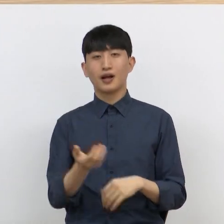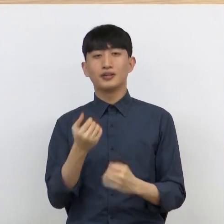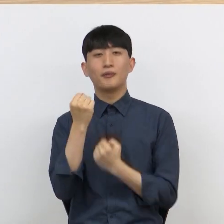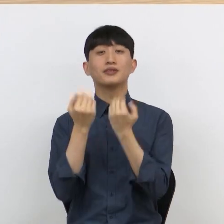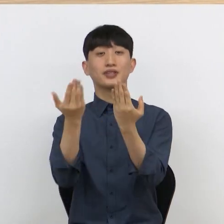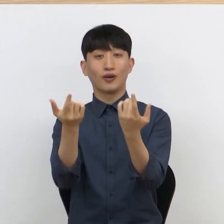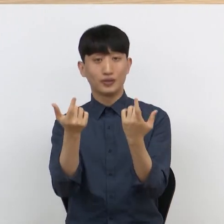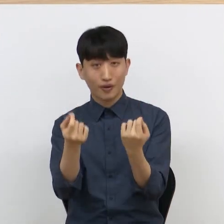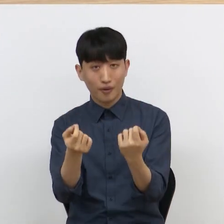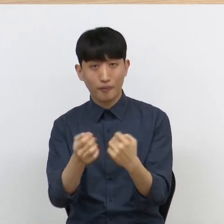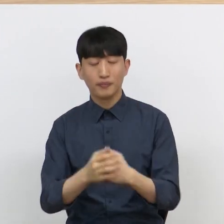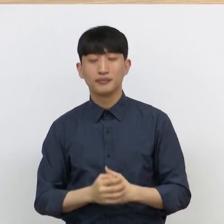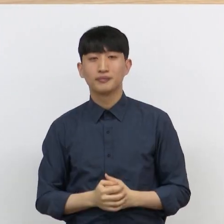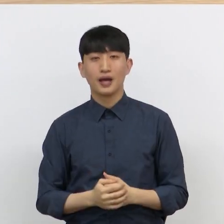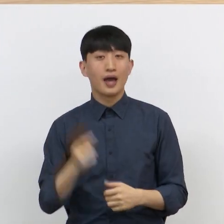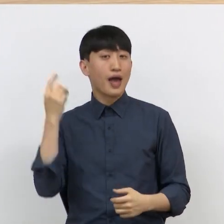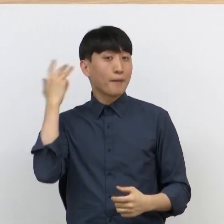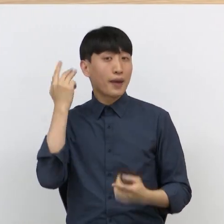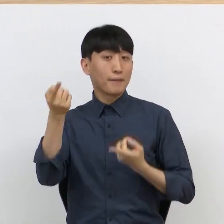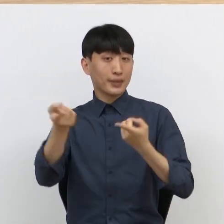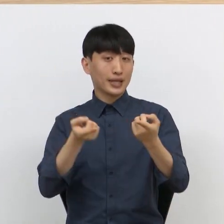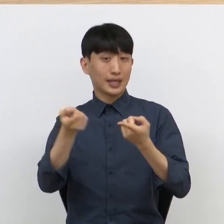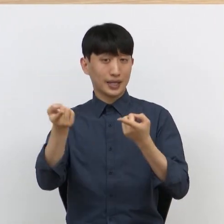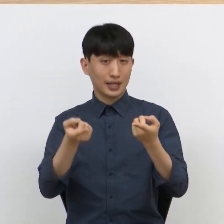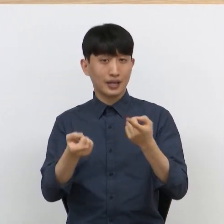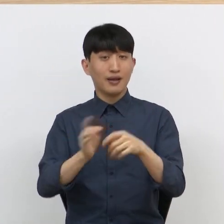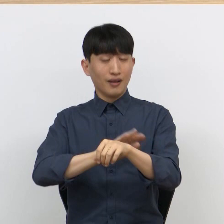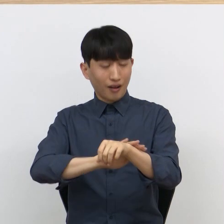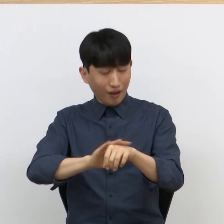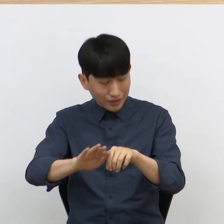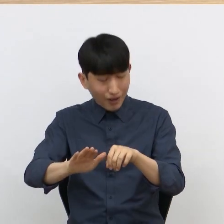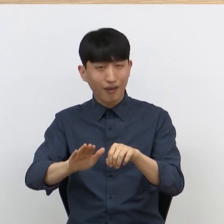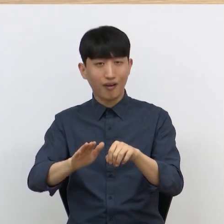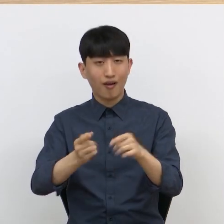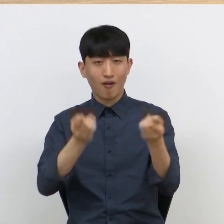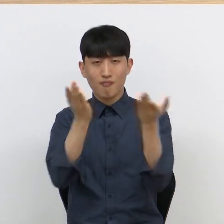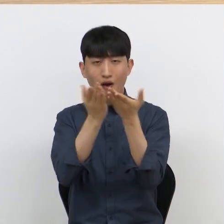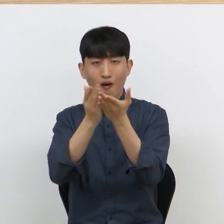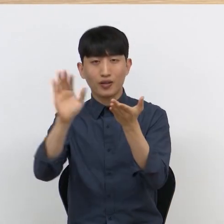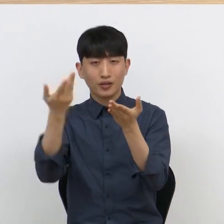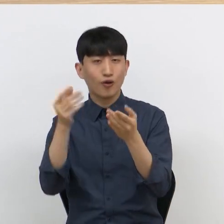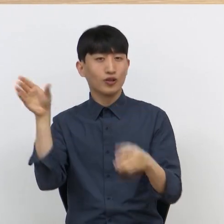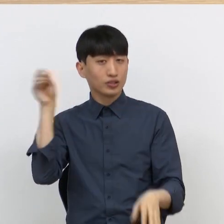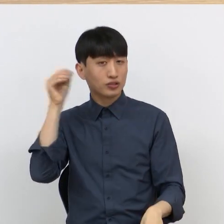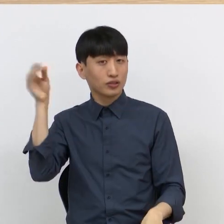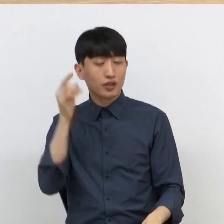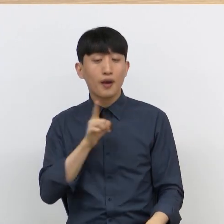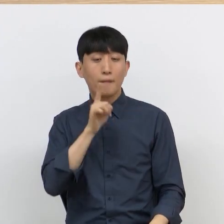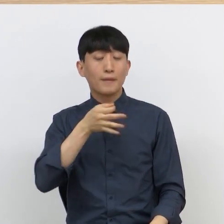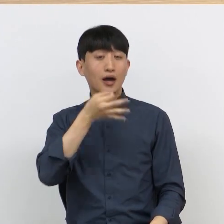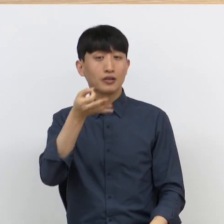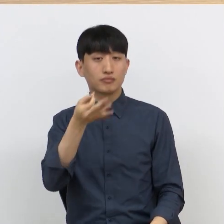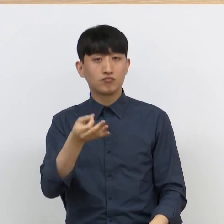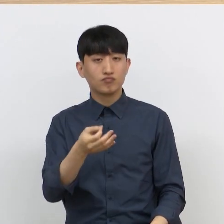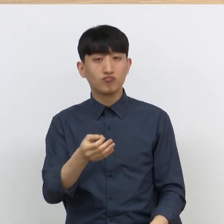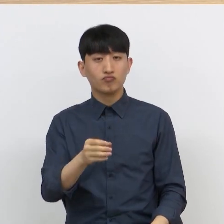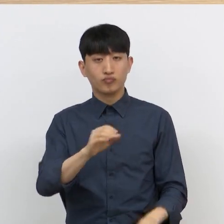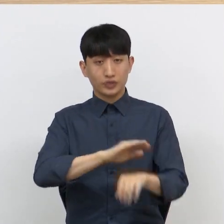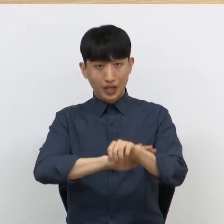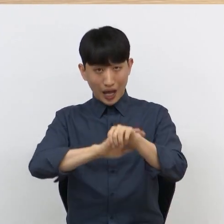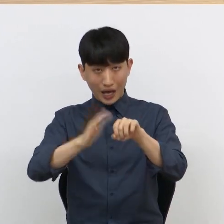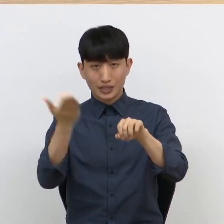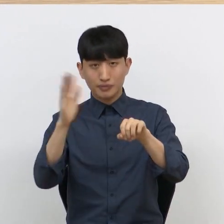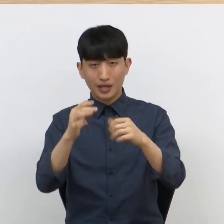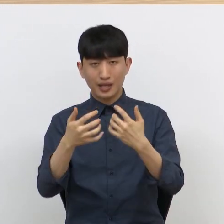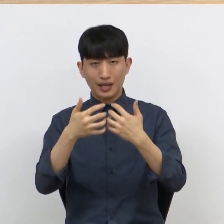것처럼 매핑이 이제 정말 잘 돼서 듣기나 발음이나 이런 게 정말 정상이라 하더라도 내부 기계